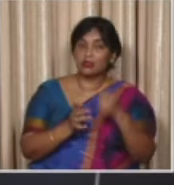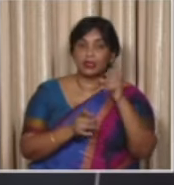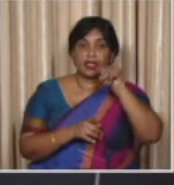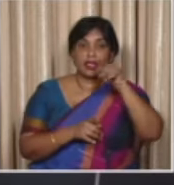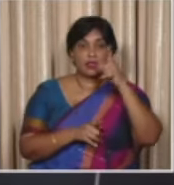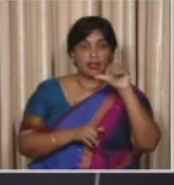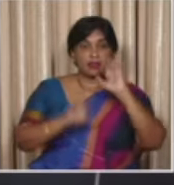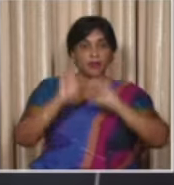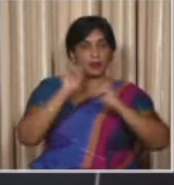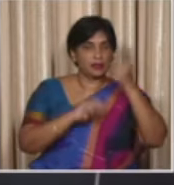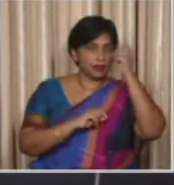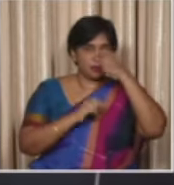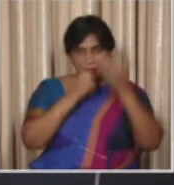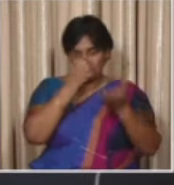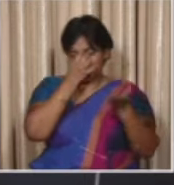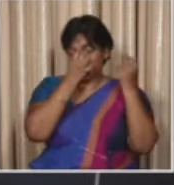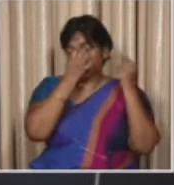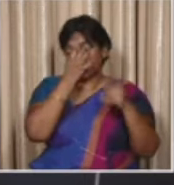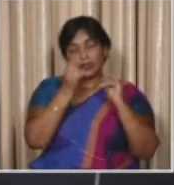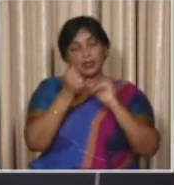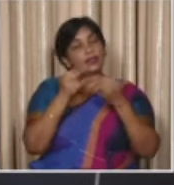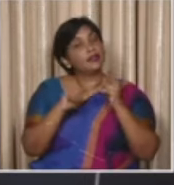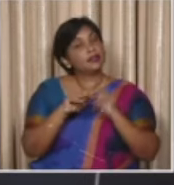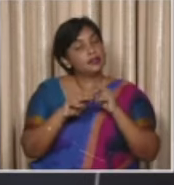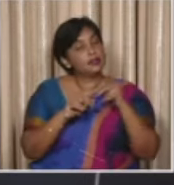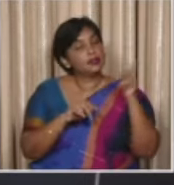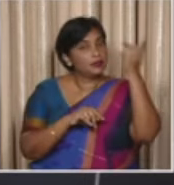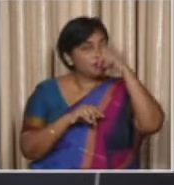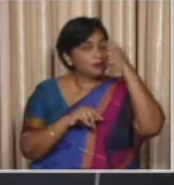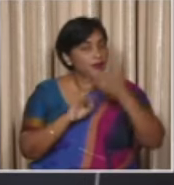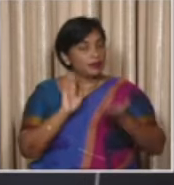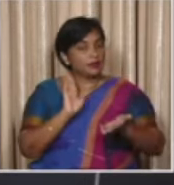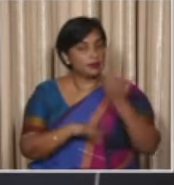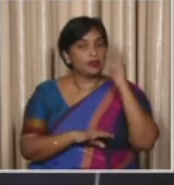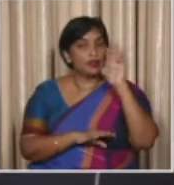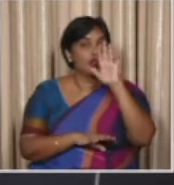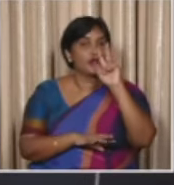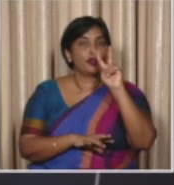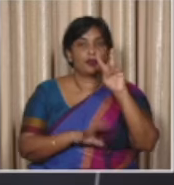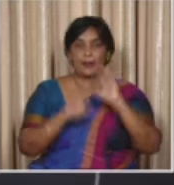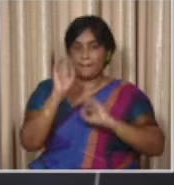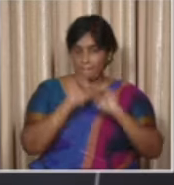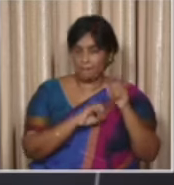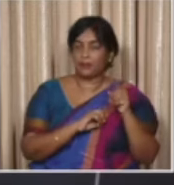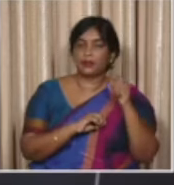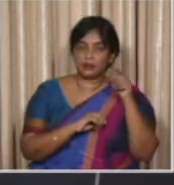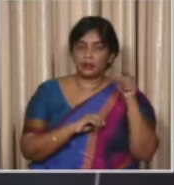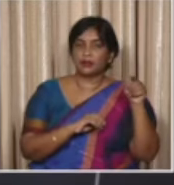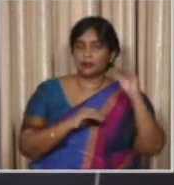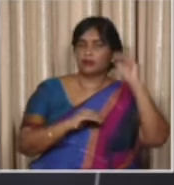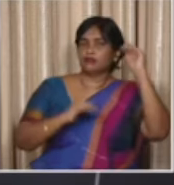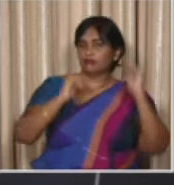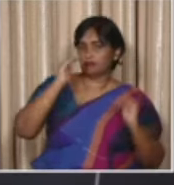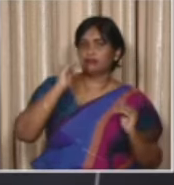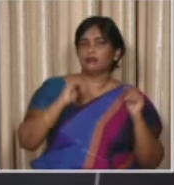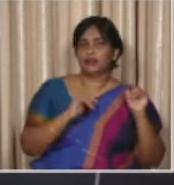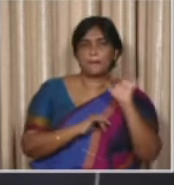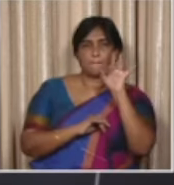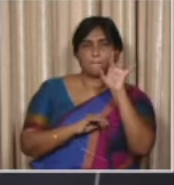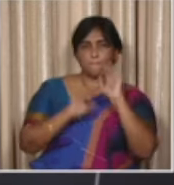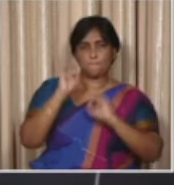වුණා. ඒ අවස්ථාවේදී අනාදින කාර්ය මණ්ඩල වල වැටුප් වැඩිම සිදුලා තින් 92කින්. එතන පරතරය තමයි ආවේ